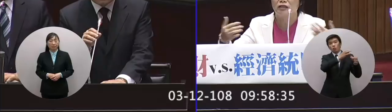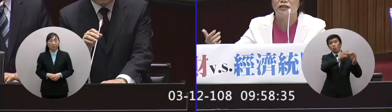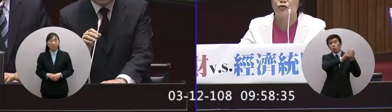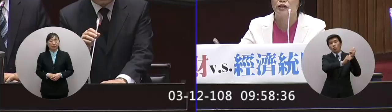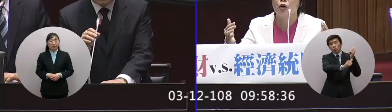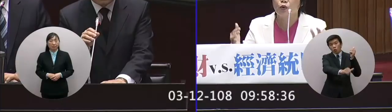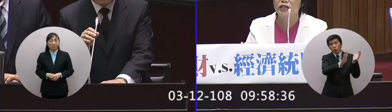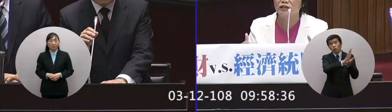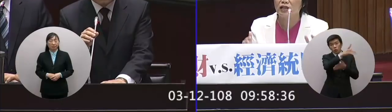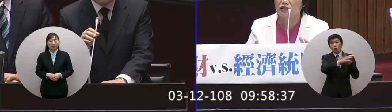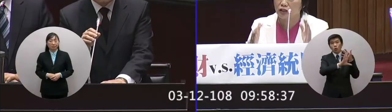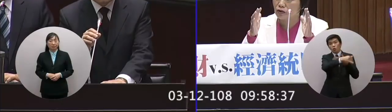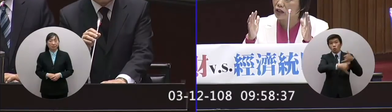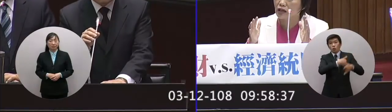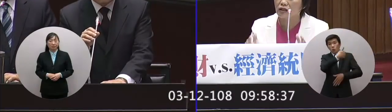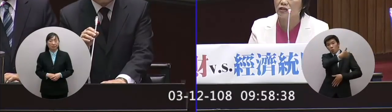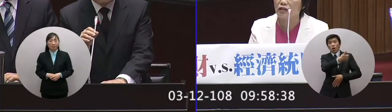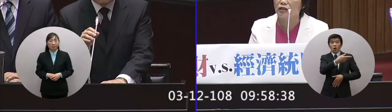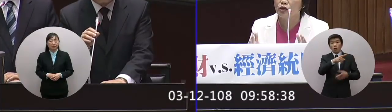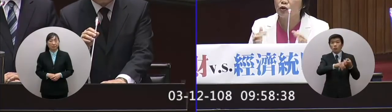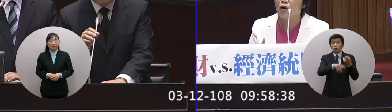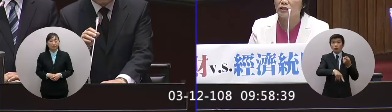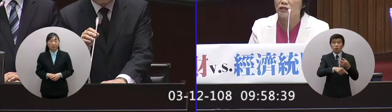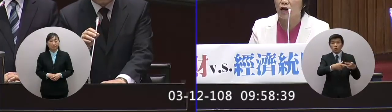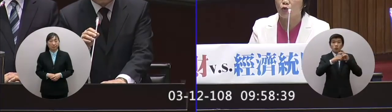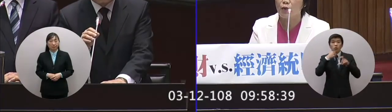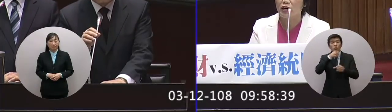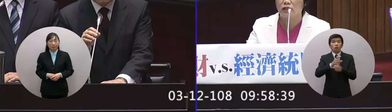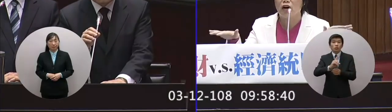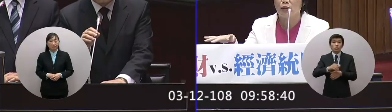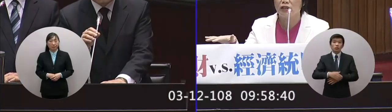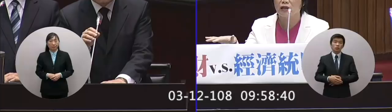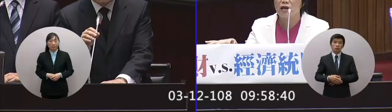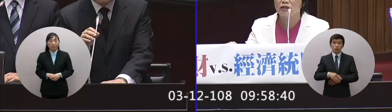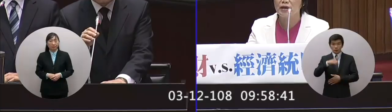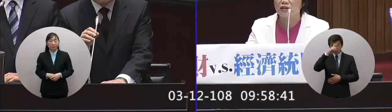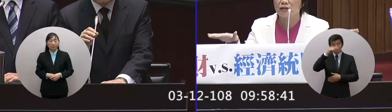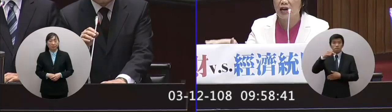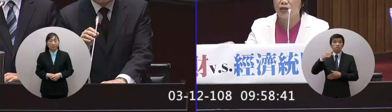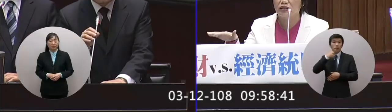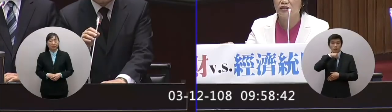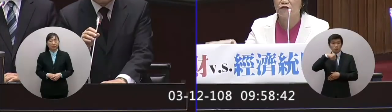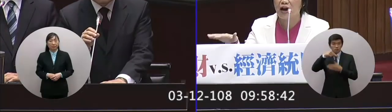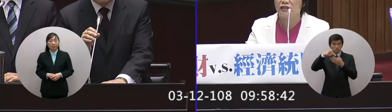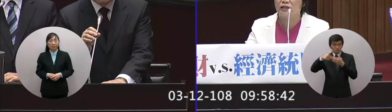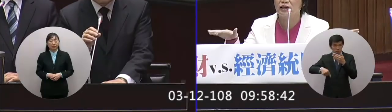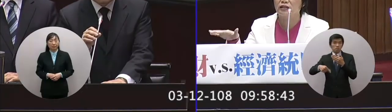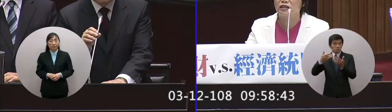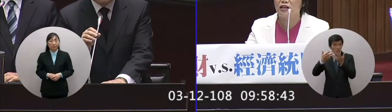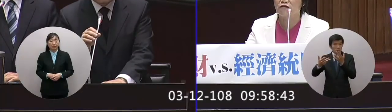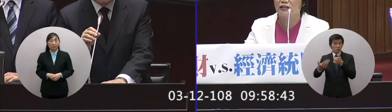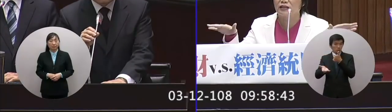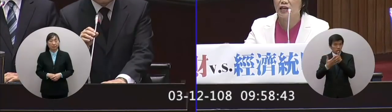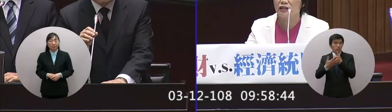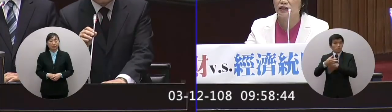了，也不要交遗产税。我想这样子你都有听到这个声音，所以我还是一样，我们可以提高门槛，怎么样让台湾经济发展可